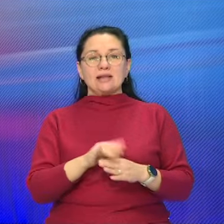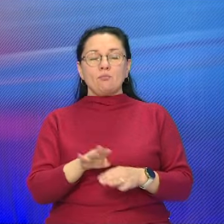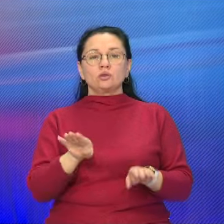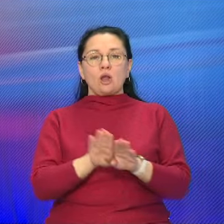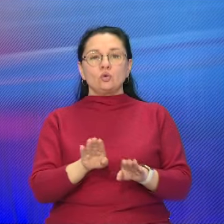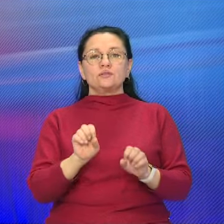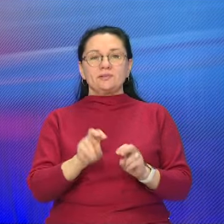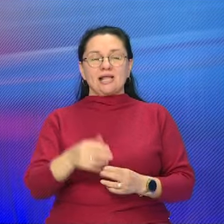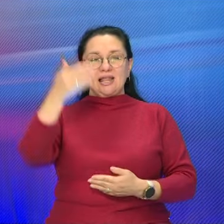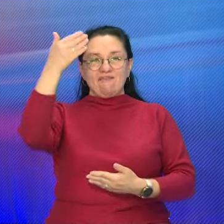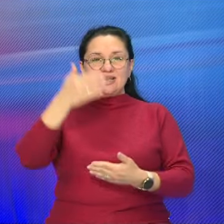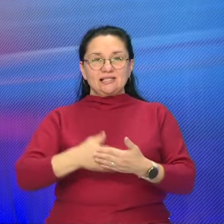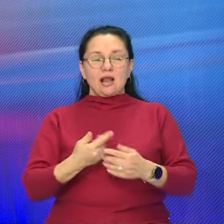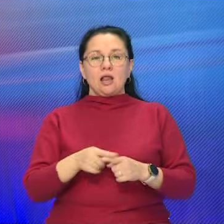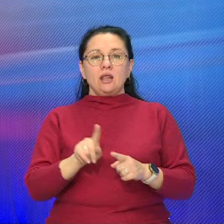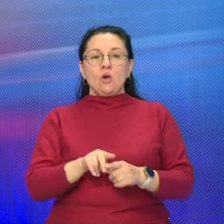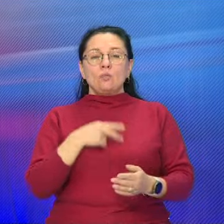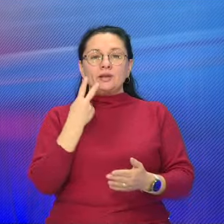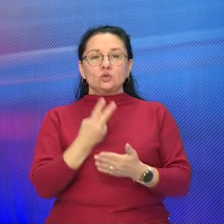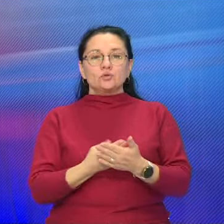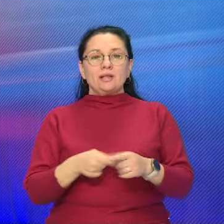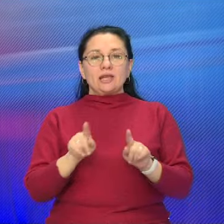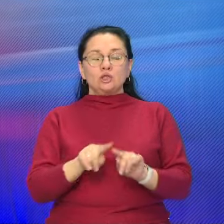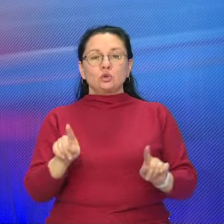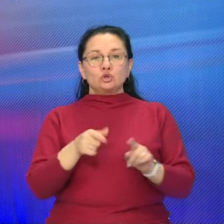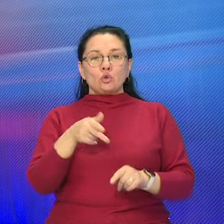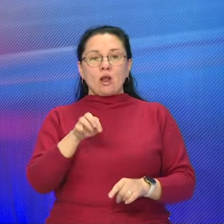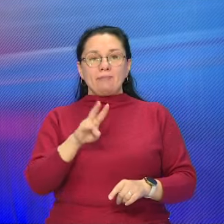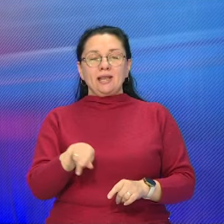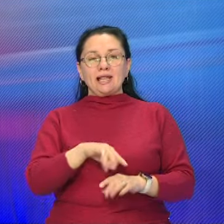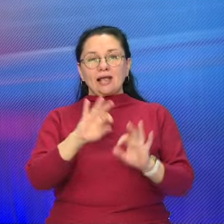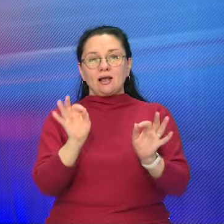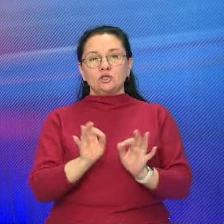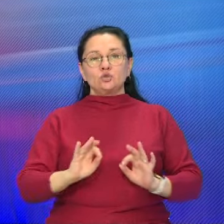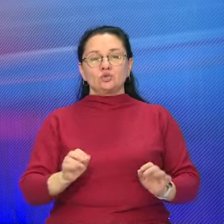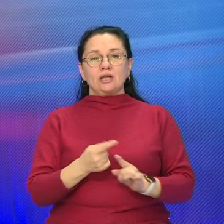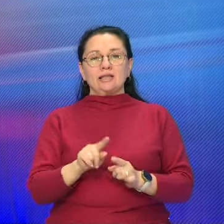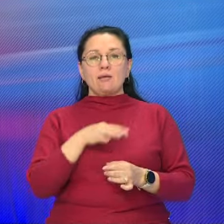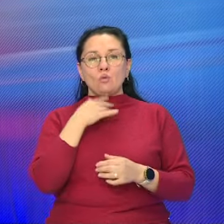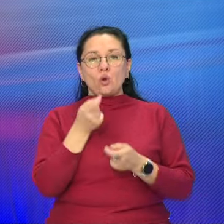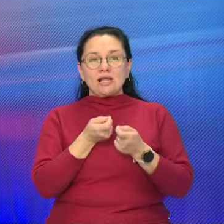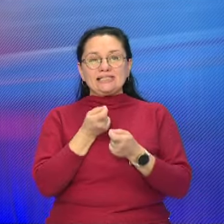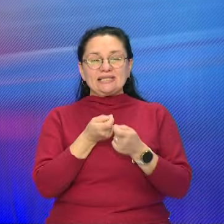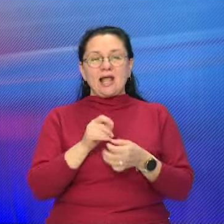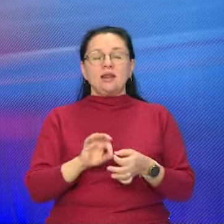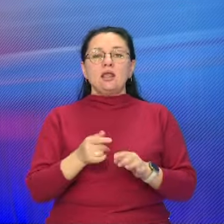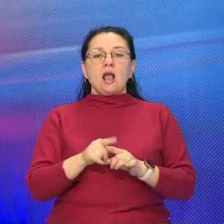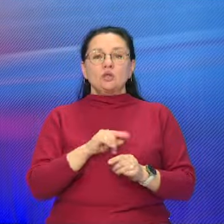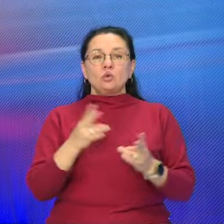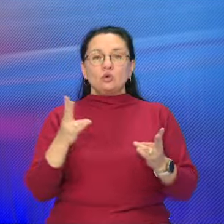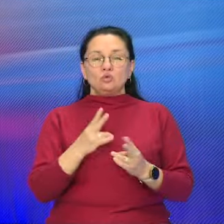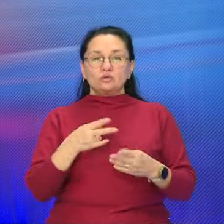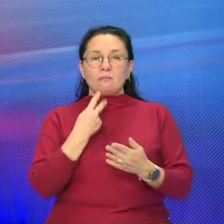кросны великого памеру. Ён предугледзеў такую особливость гобеленов, як сюжетность с множеством разных деталей, якія необходимо передать